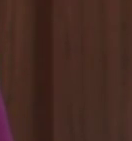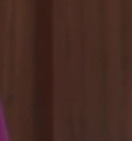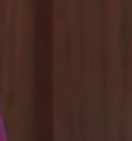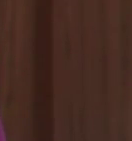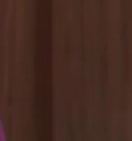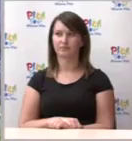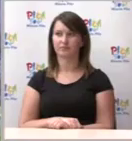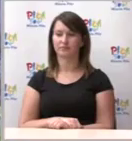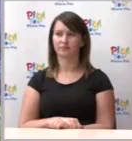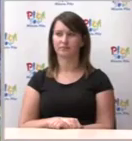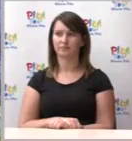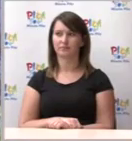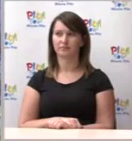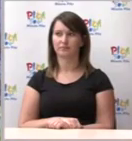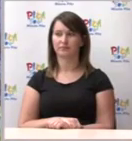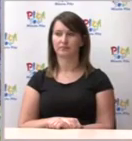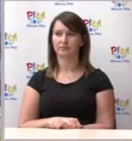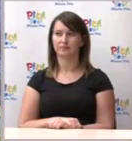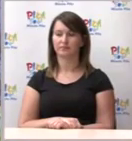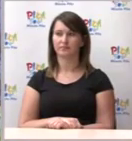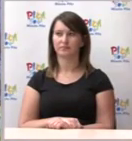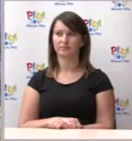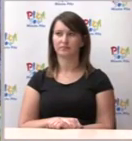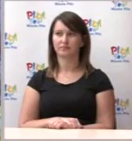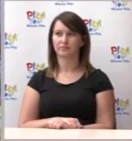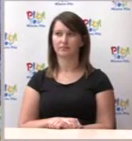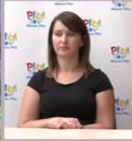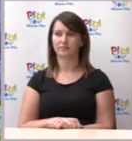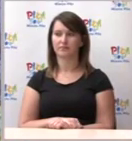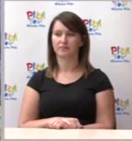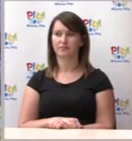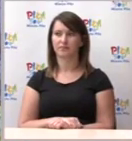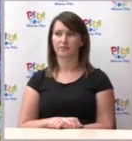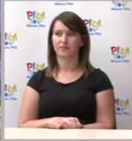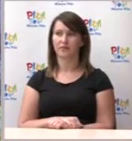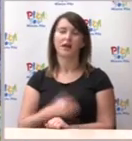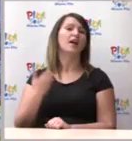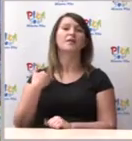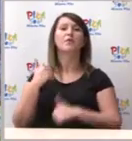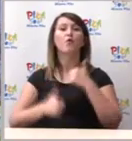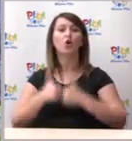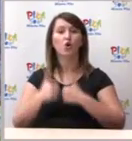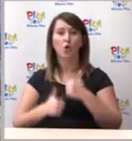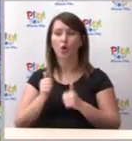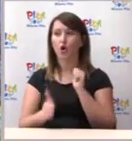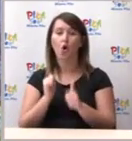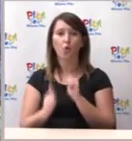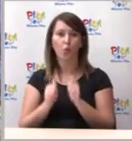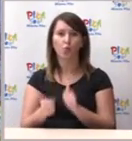sens w życiu wielu ludzi. Ci, którzy u nas wygrywali, zdobywali laury w ogólnopolskich